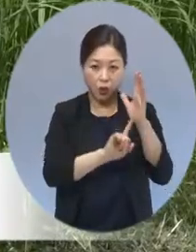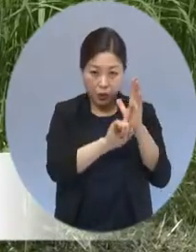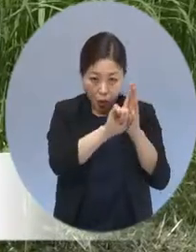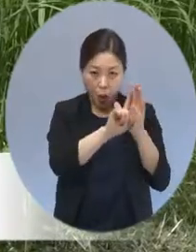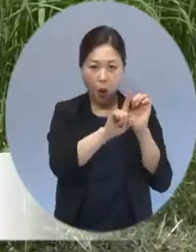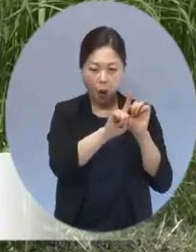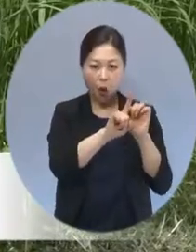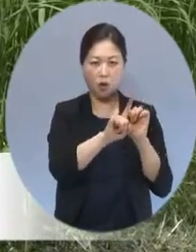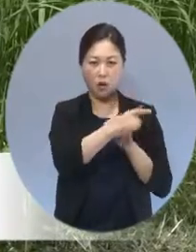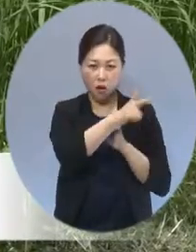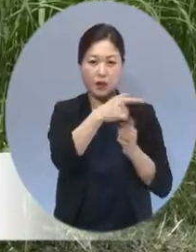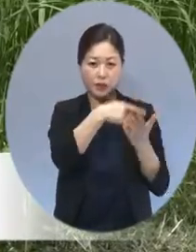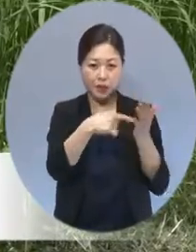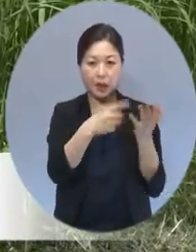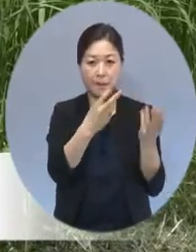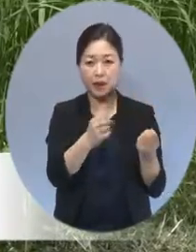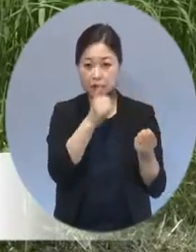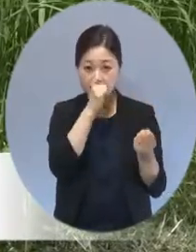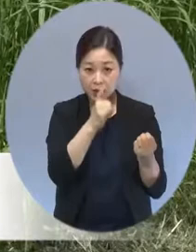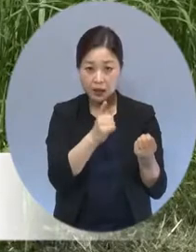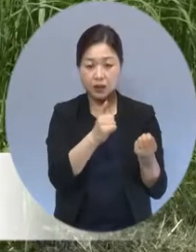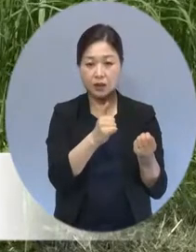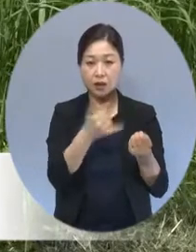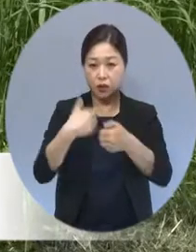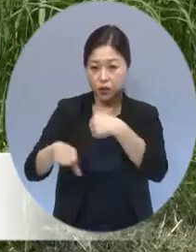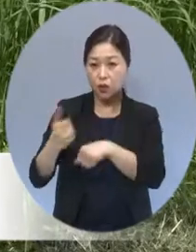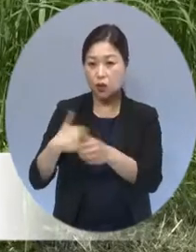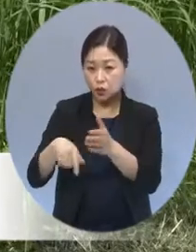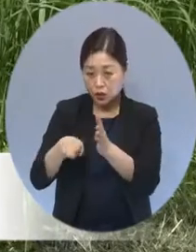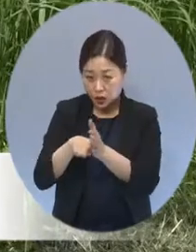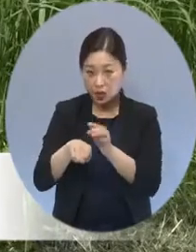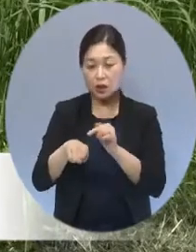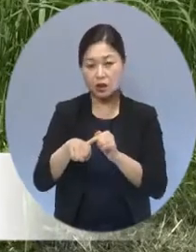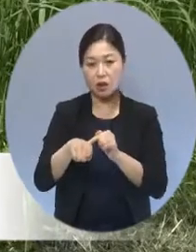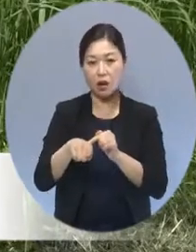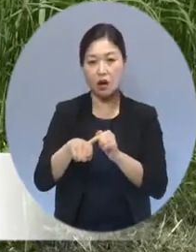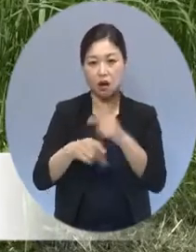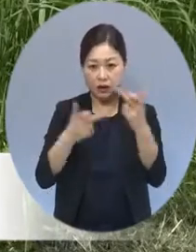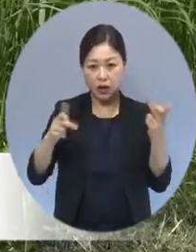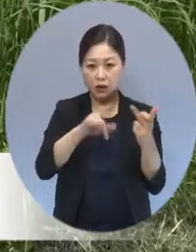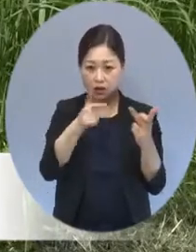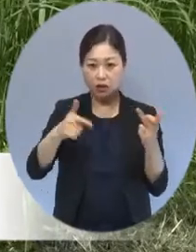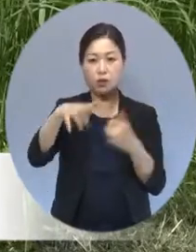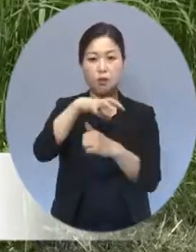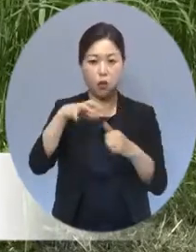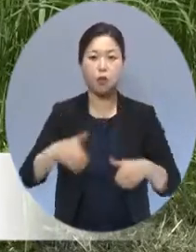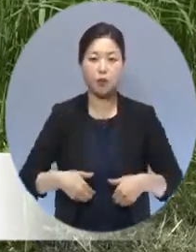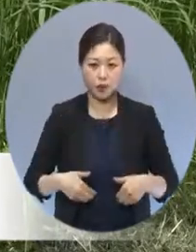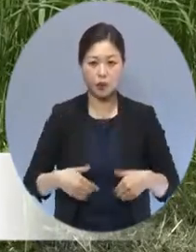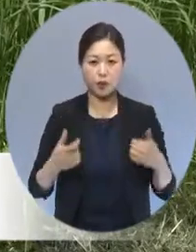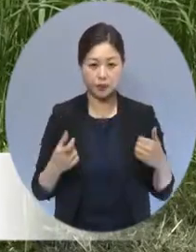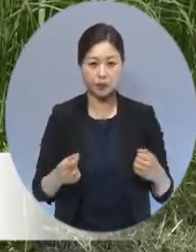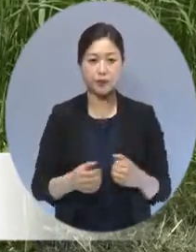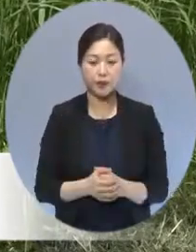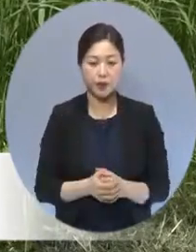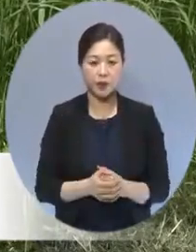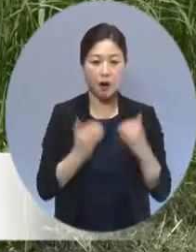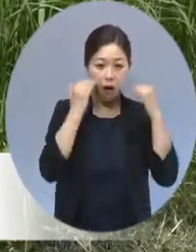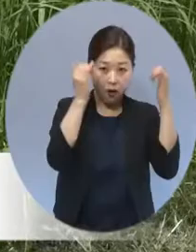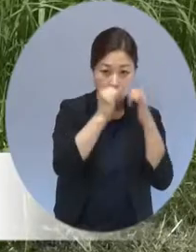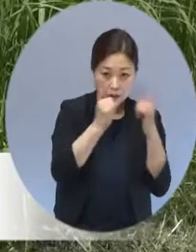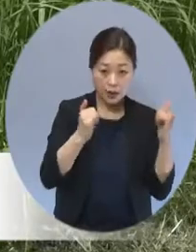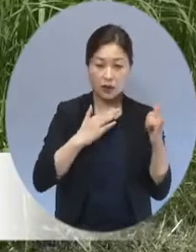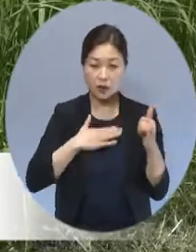일이 벌어지고 있는데요. 다음 세대를 위해서라도 환경보호는 꼭 필수적이라고 생각합니다. 어른들과 저희 모두 지구보호를